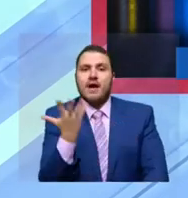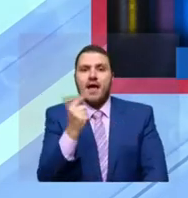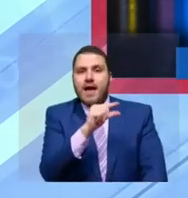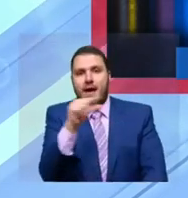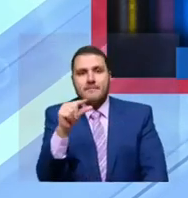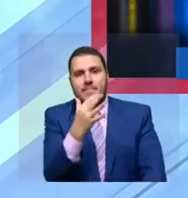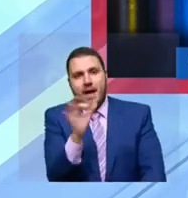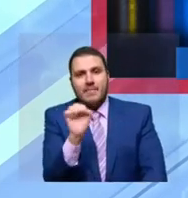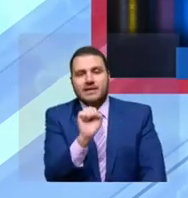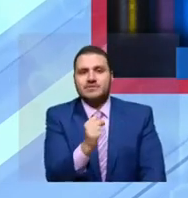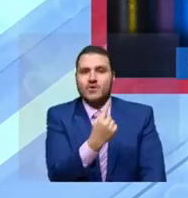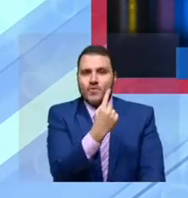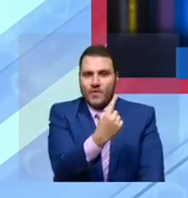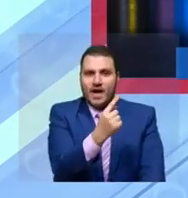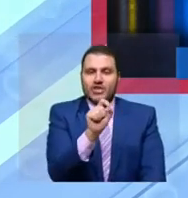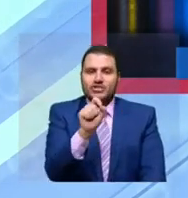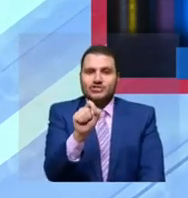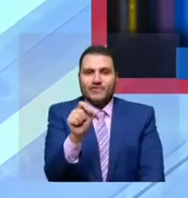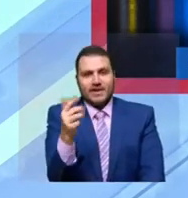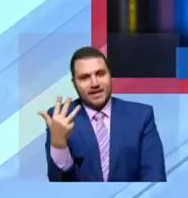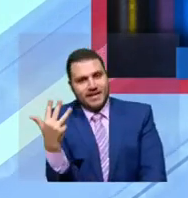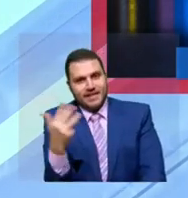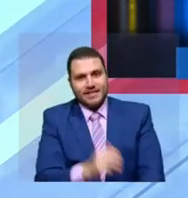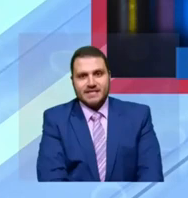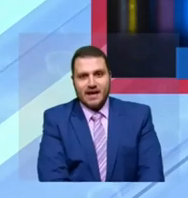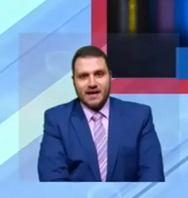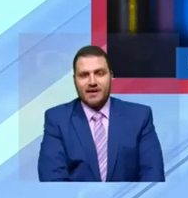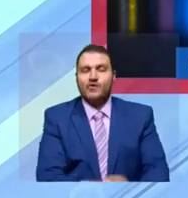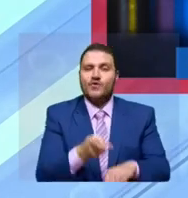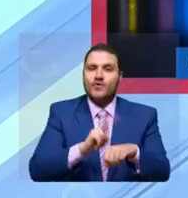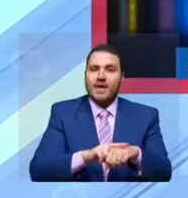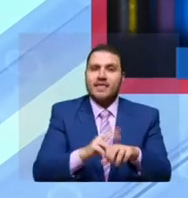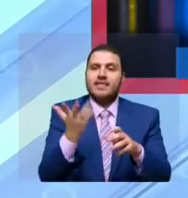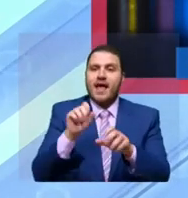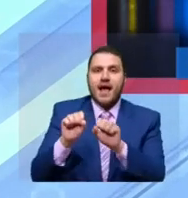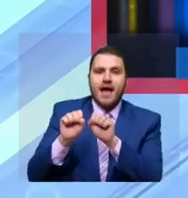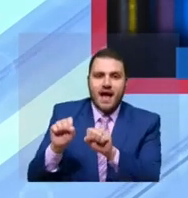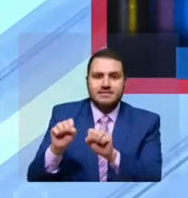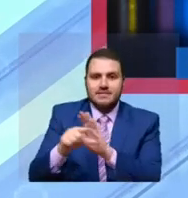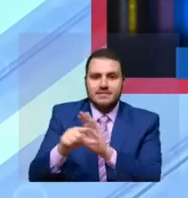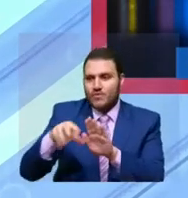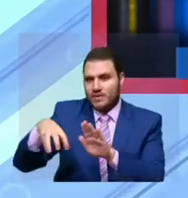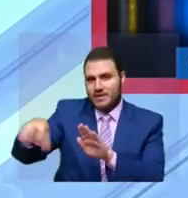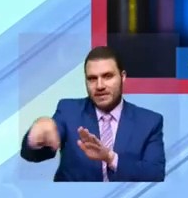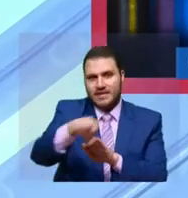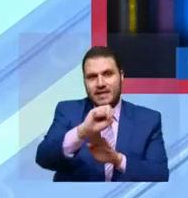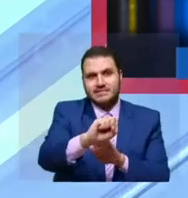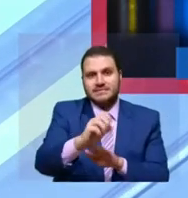وهو 109، وهناك أرقام يتم تخصيصها للقطاعات مثل